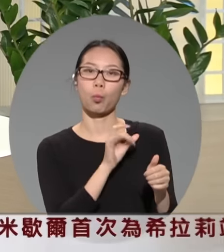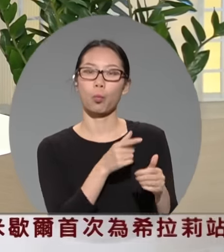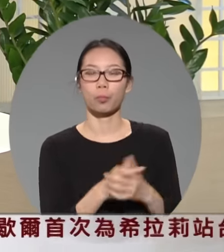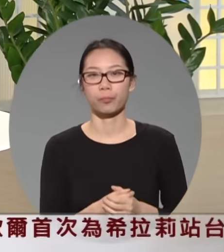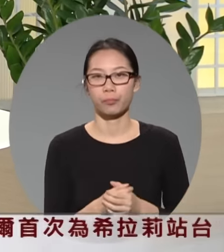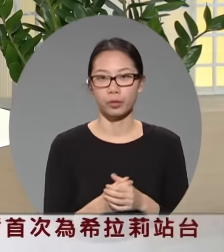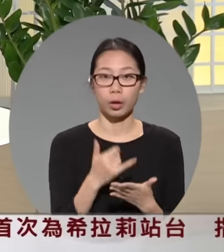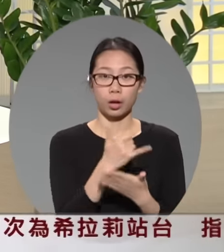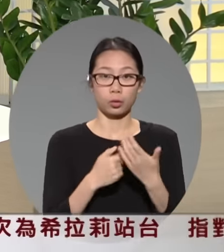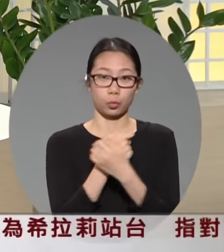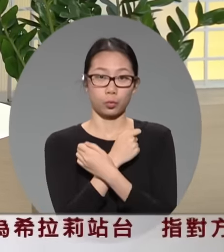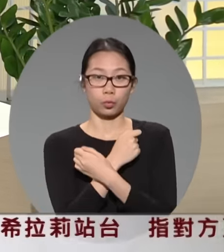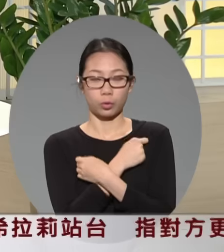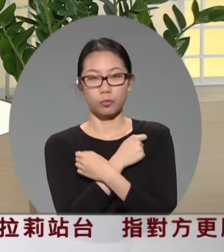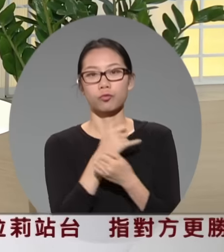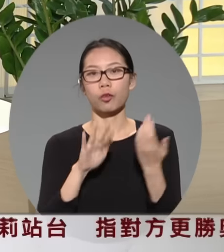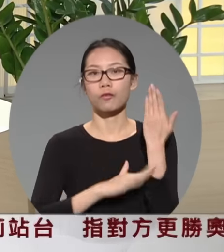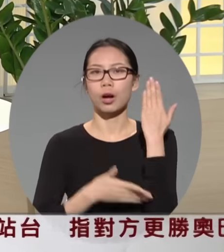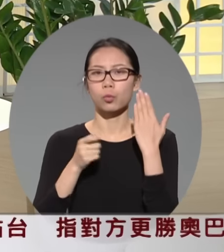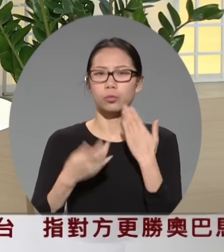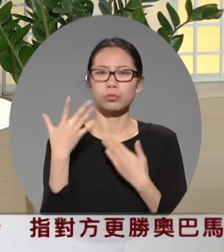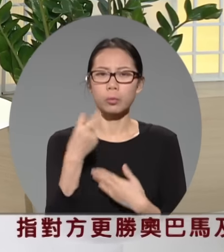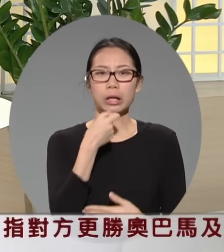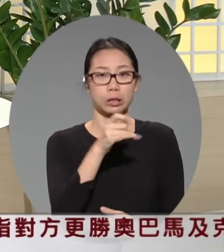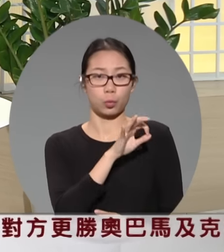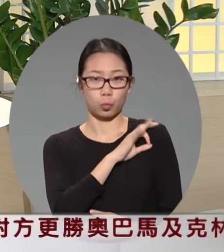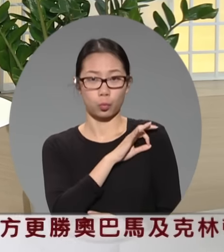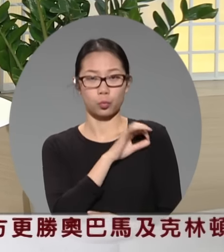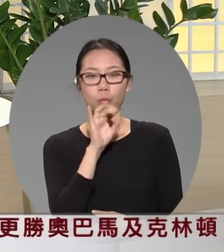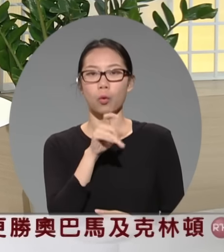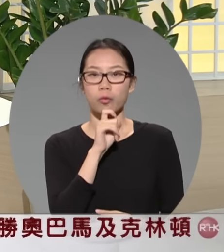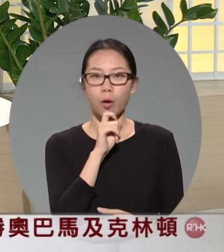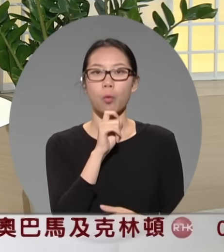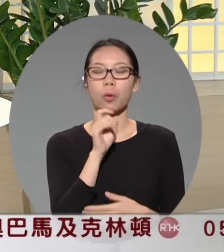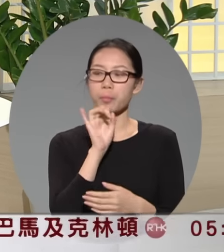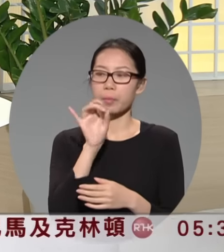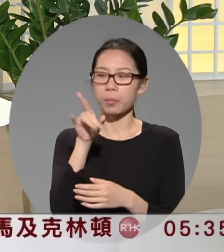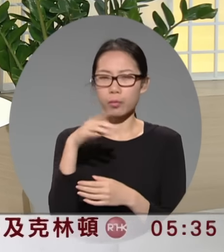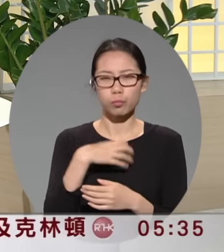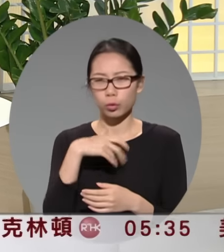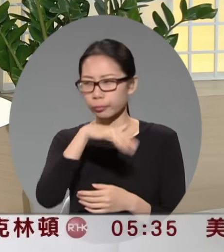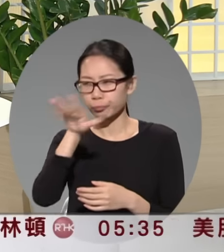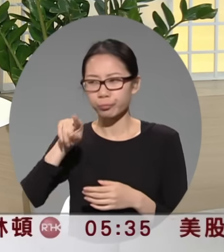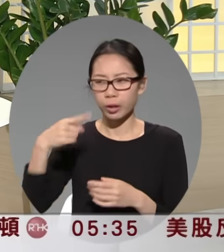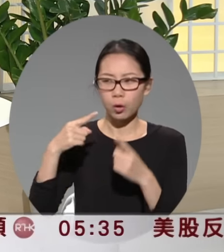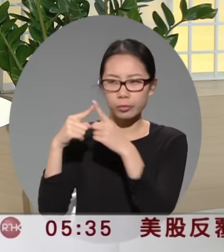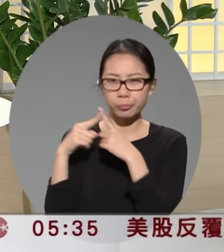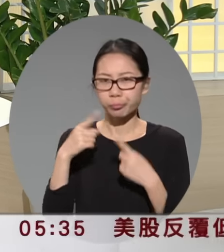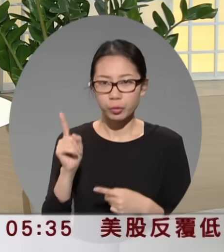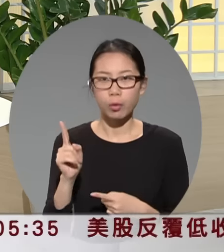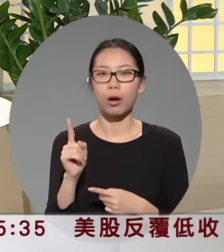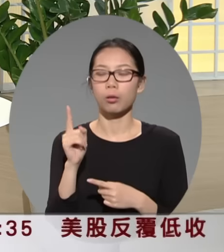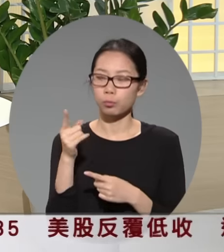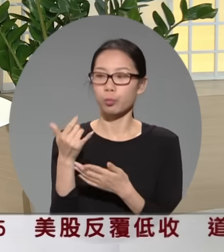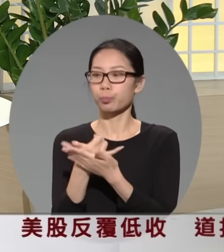興咧，尋日喺佢嘅記者會上邊咧，都有記者問到佢對其他對手啦，包括曾俊華嘅睇法，不過佢就話唔評論啦。嗱，不過咧提